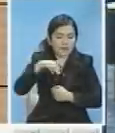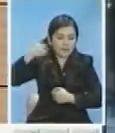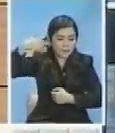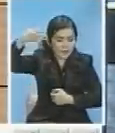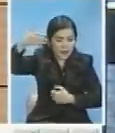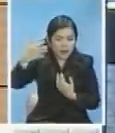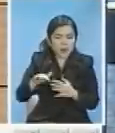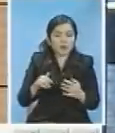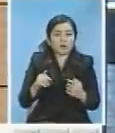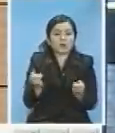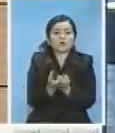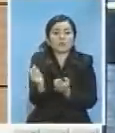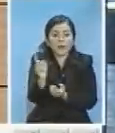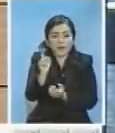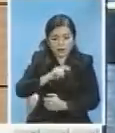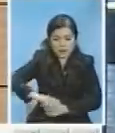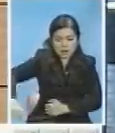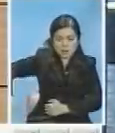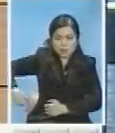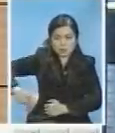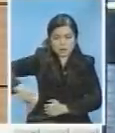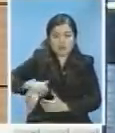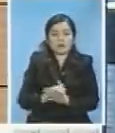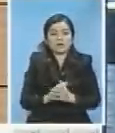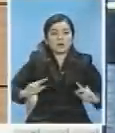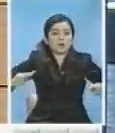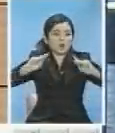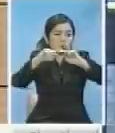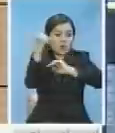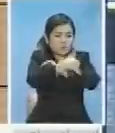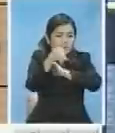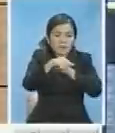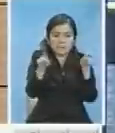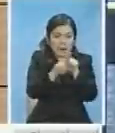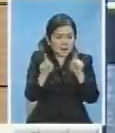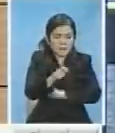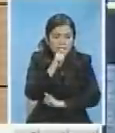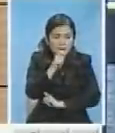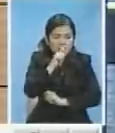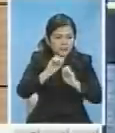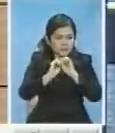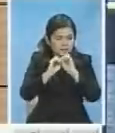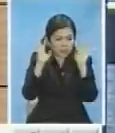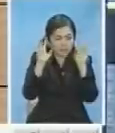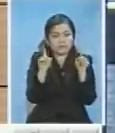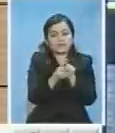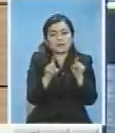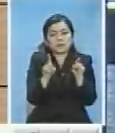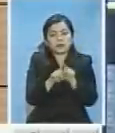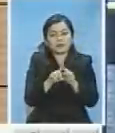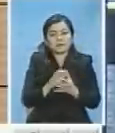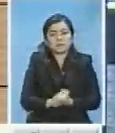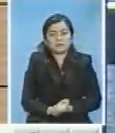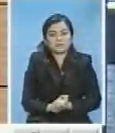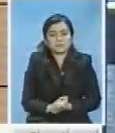รัฐมนตรีว่าการกระทรวงการต่างประเทศของกัมพูชาได้ออกมาให้สัมภาษณ์ชัดเจนเป็นลักษณะการแถลง